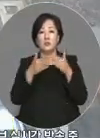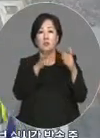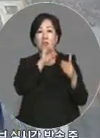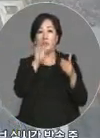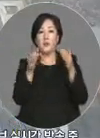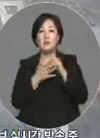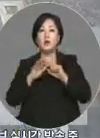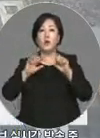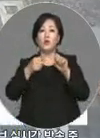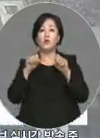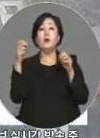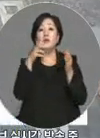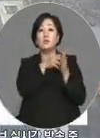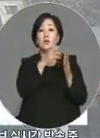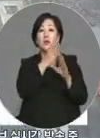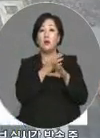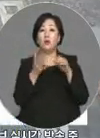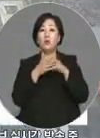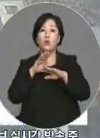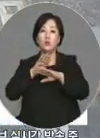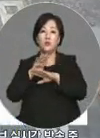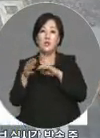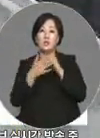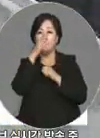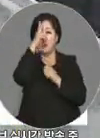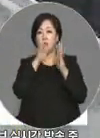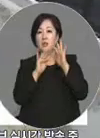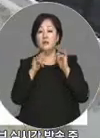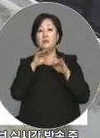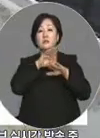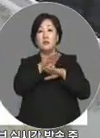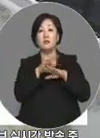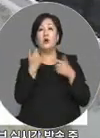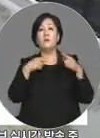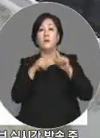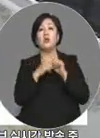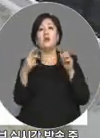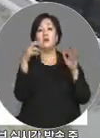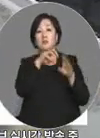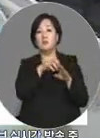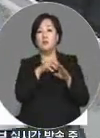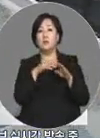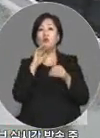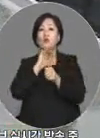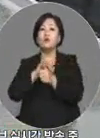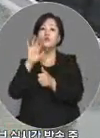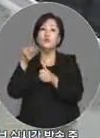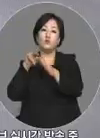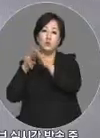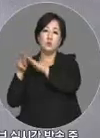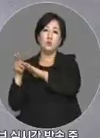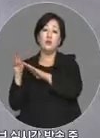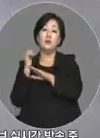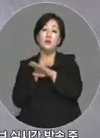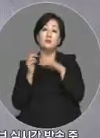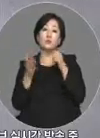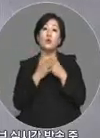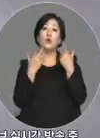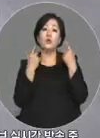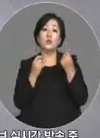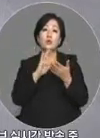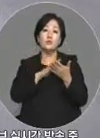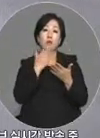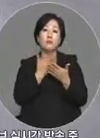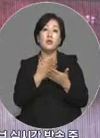오토바이를 친 뒤 도난차를 검문하려던 순찰차까지 들이받고 경주로 달아났습니다. 이후 같은 정비소로